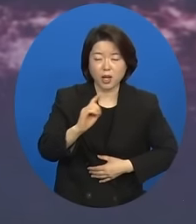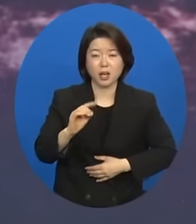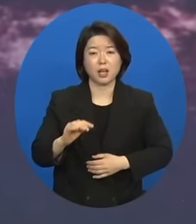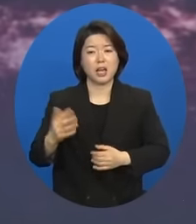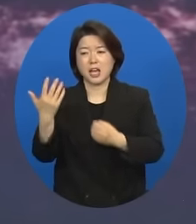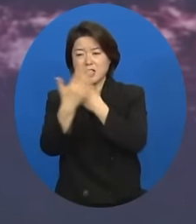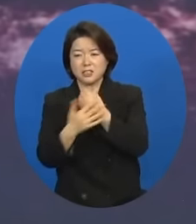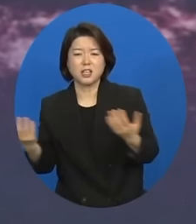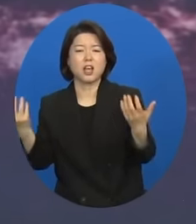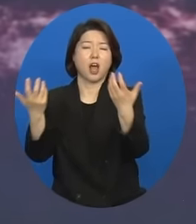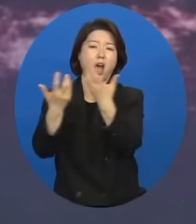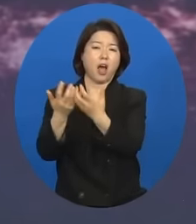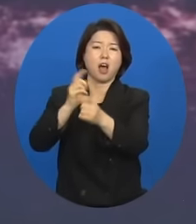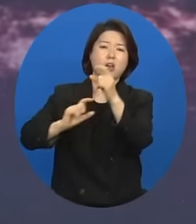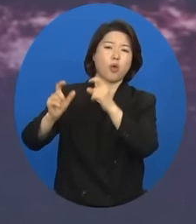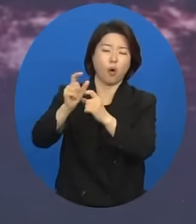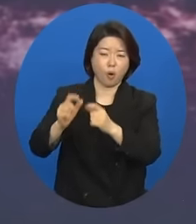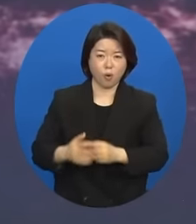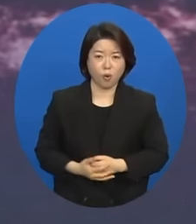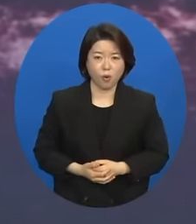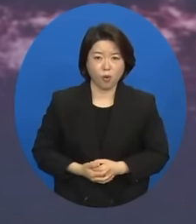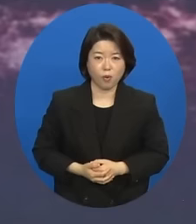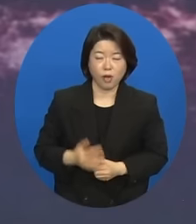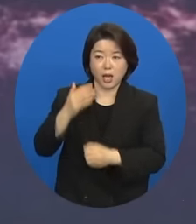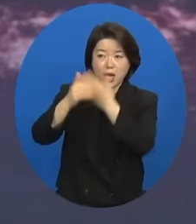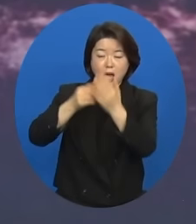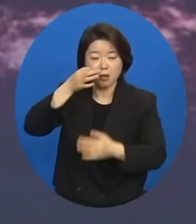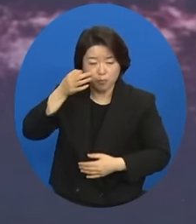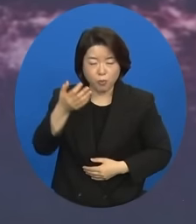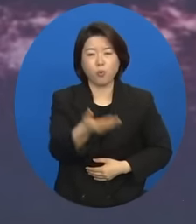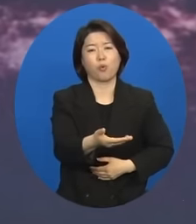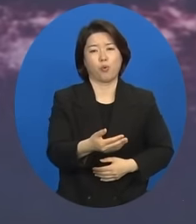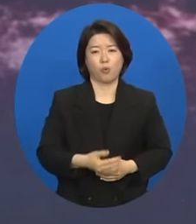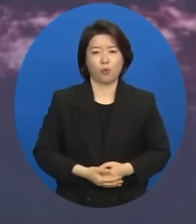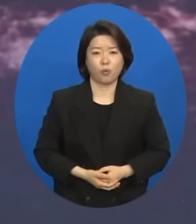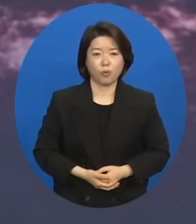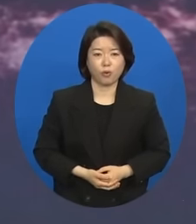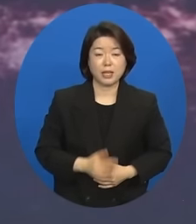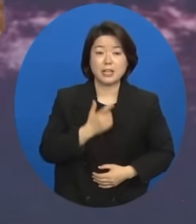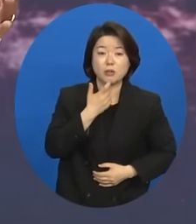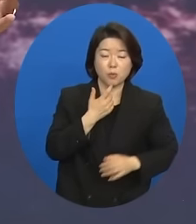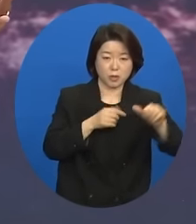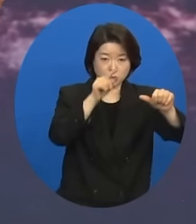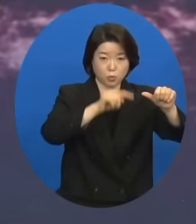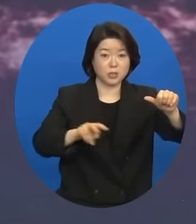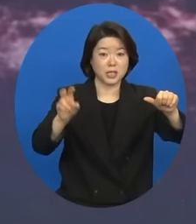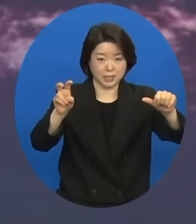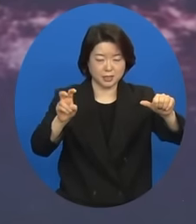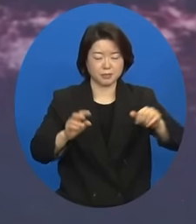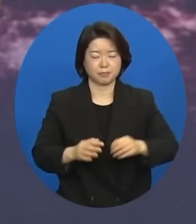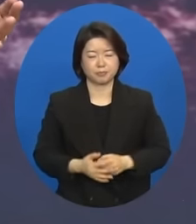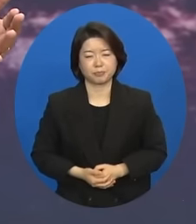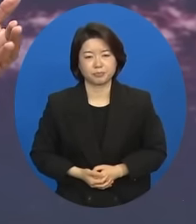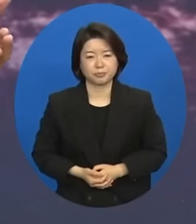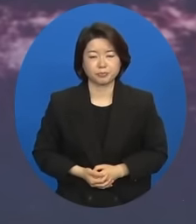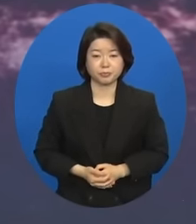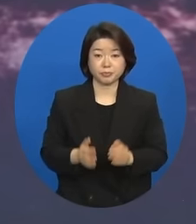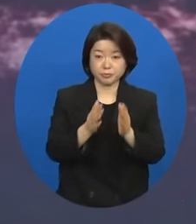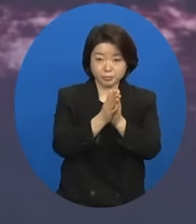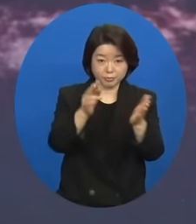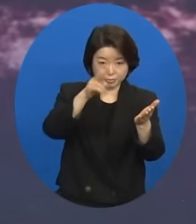더욱 넘친다는 것입니다 이것을 하나님께서 보여 주시는 거예요 로마서 5장 2절 말씀 읽고 마시도록 하겠습니다 20절부터